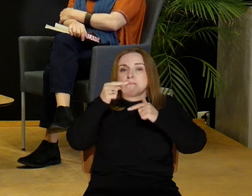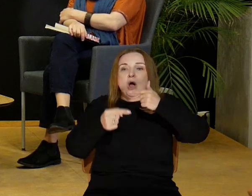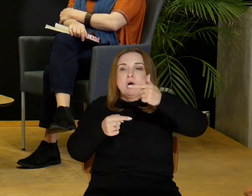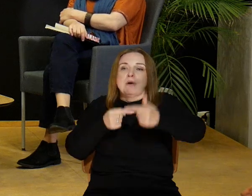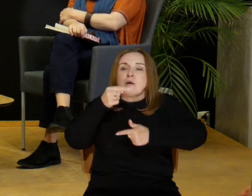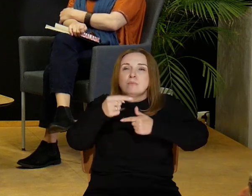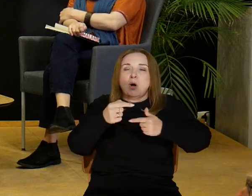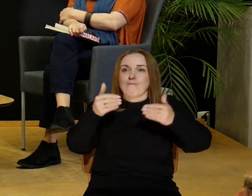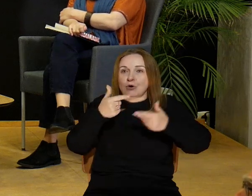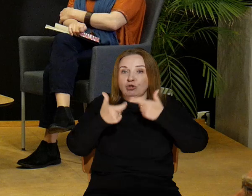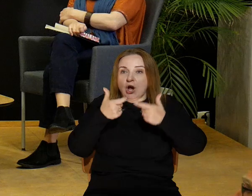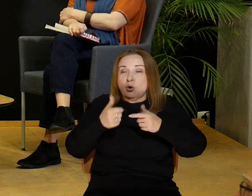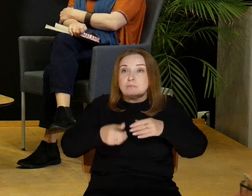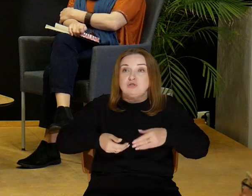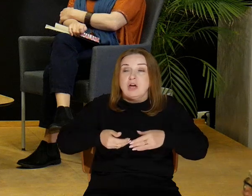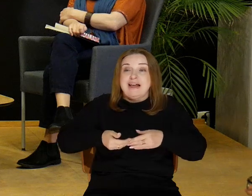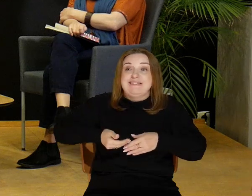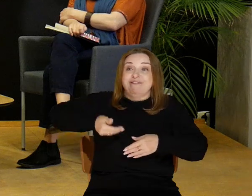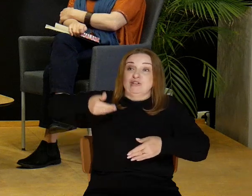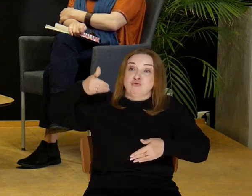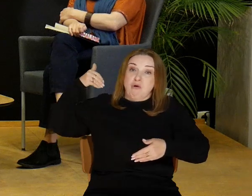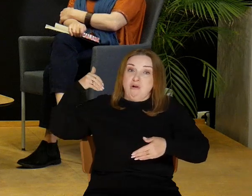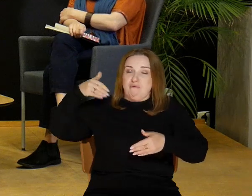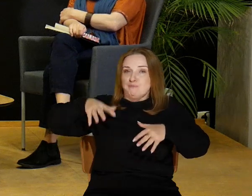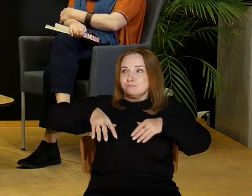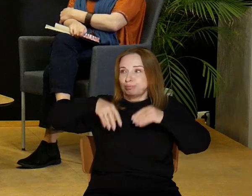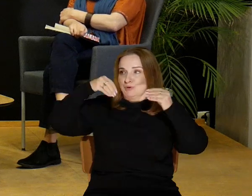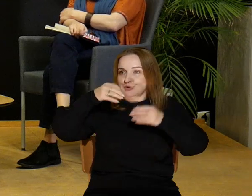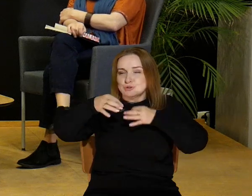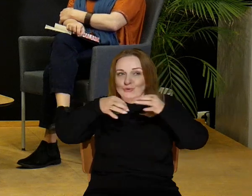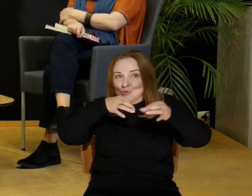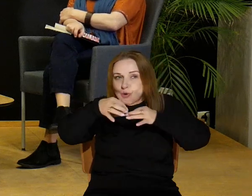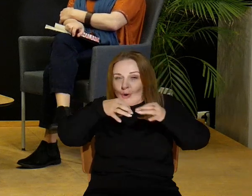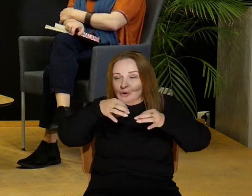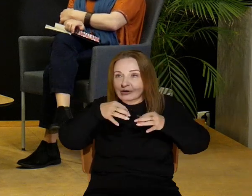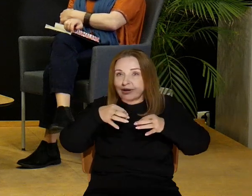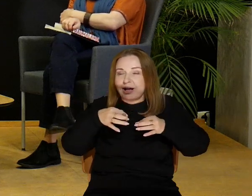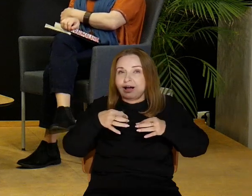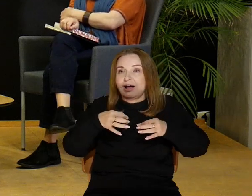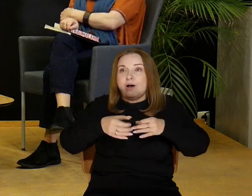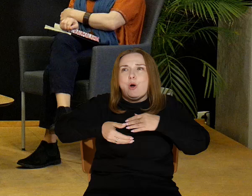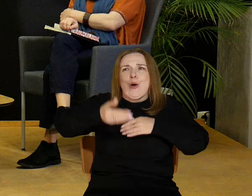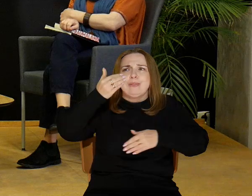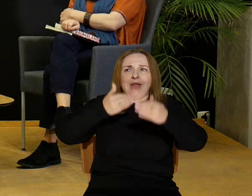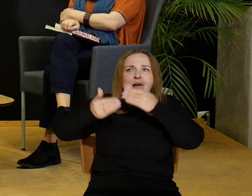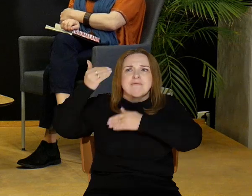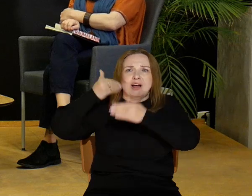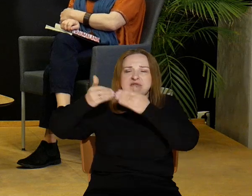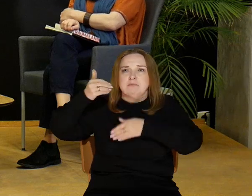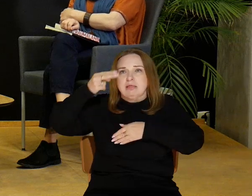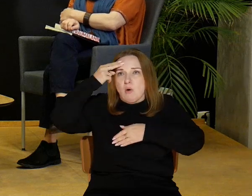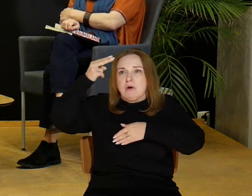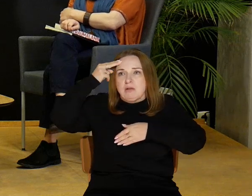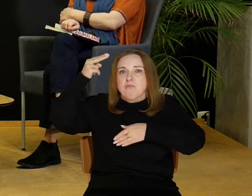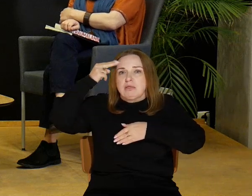zasadzie cofać do początków historii i gatunku ludzkiego, znajdując kolejne traumy, kolejne